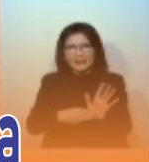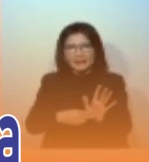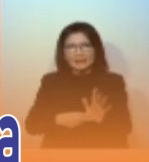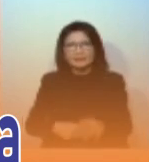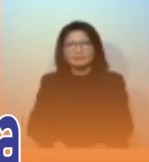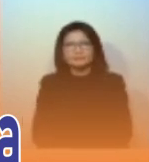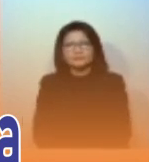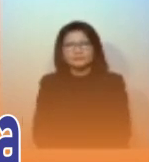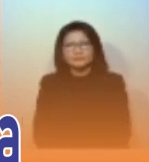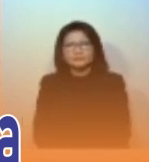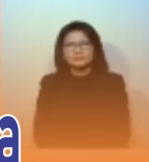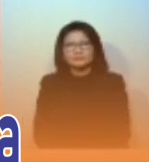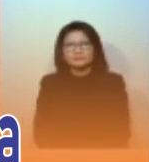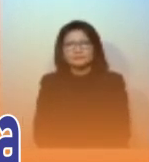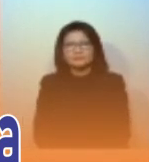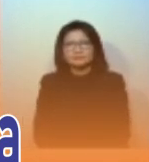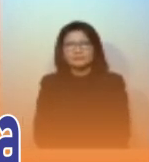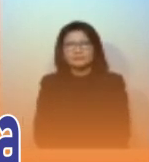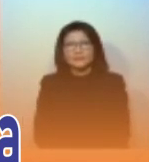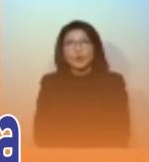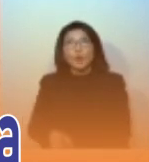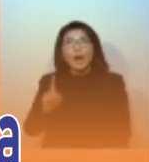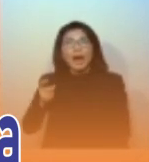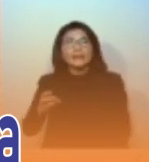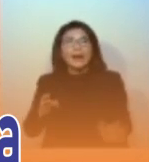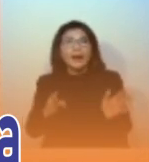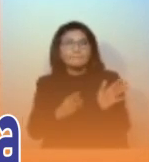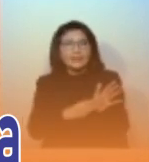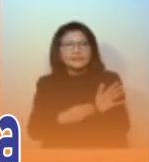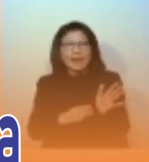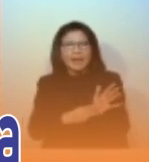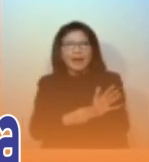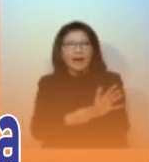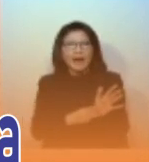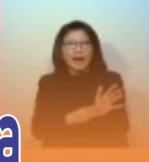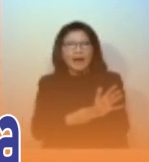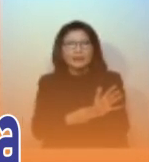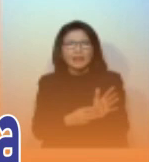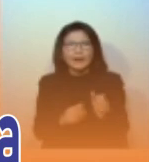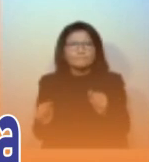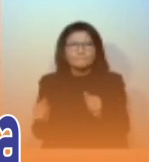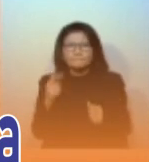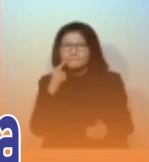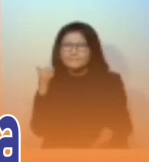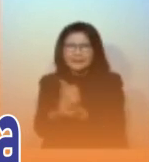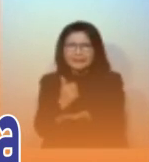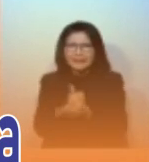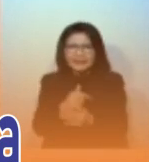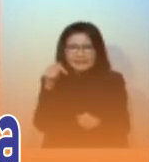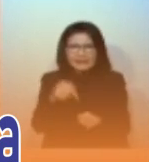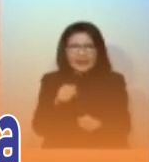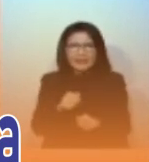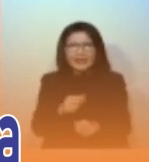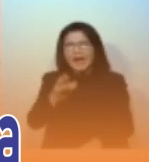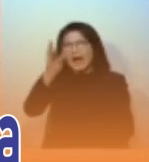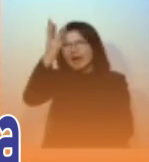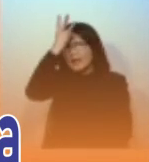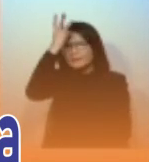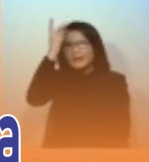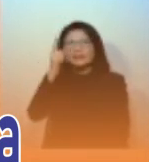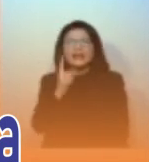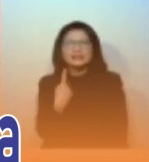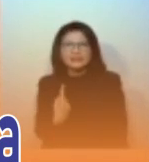Ketika kita memiliki masalah yang masih urgen di depan mata kita, di Kalimantan